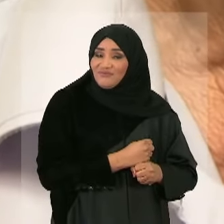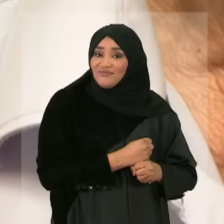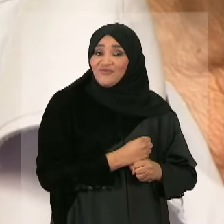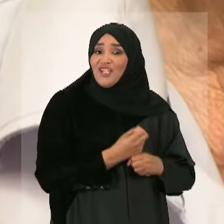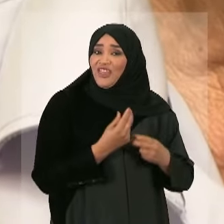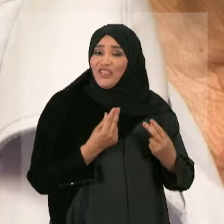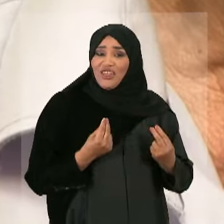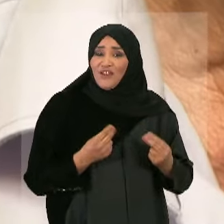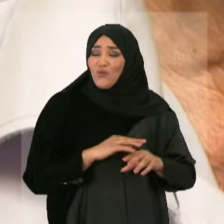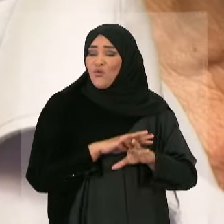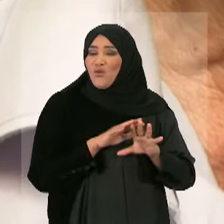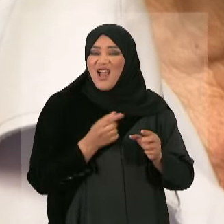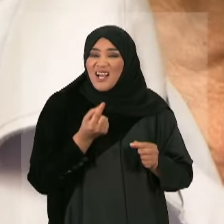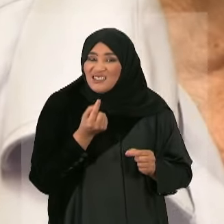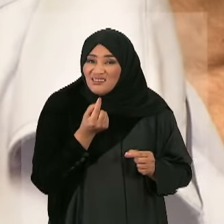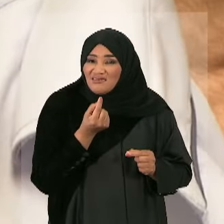على